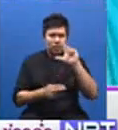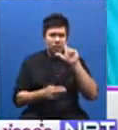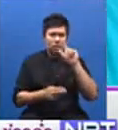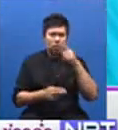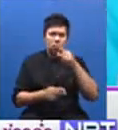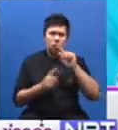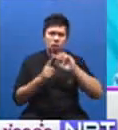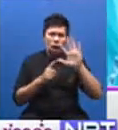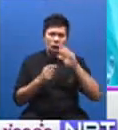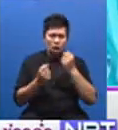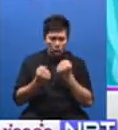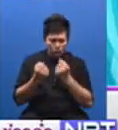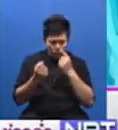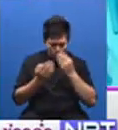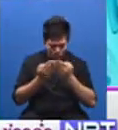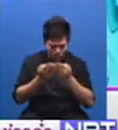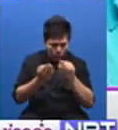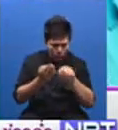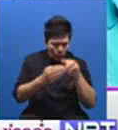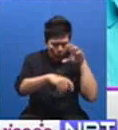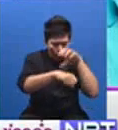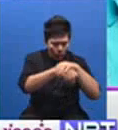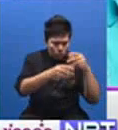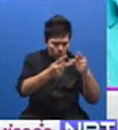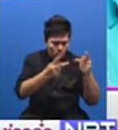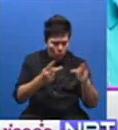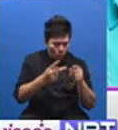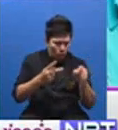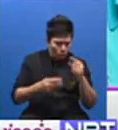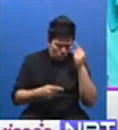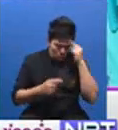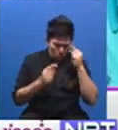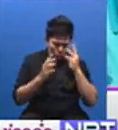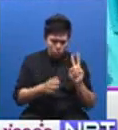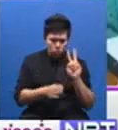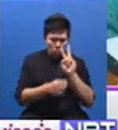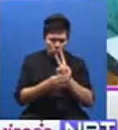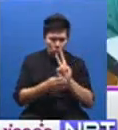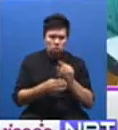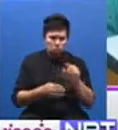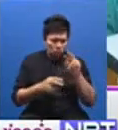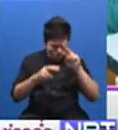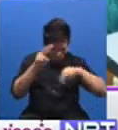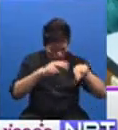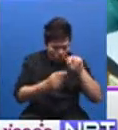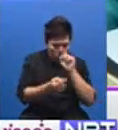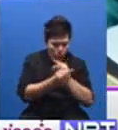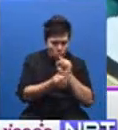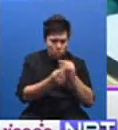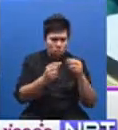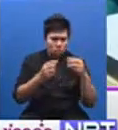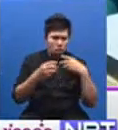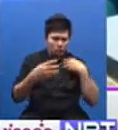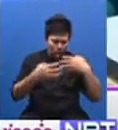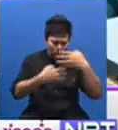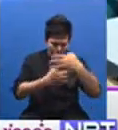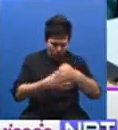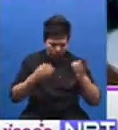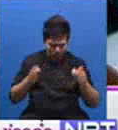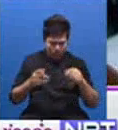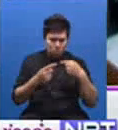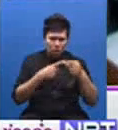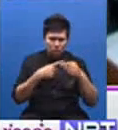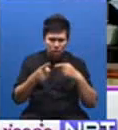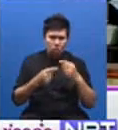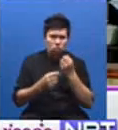แปลงลากจูงบริเวณทิศตะวันออกของเกาะหลีเป๊ะพร้อมลูกเรือ 2คนตรวจค้นพบลังพระพลาสติก 4ลังดอกไม้